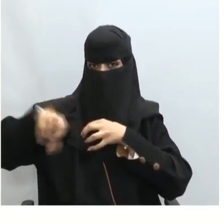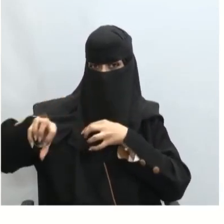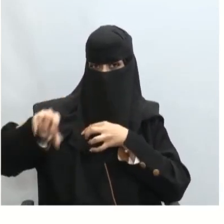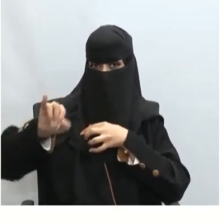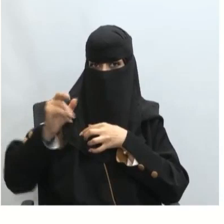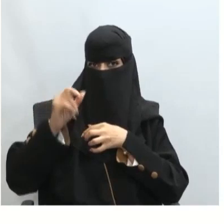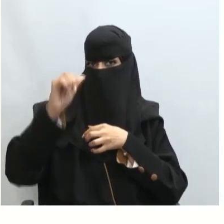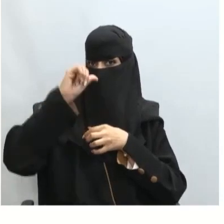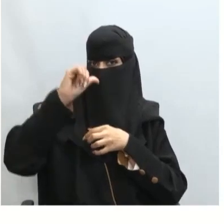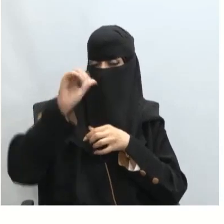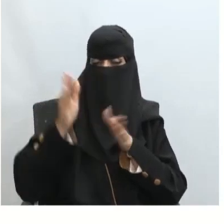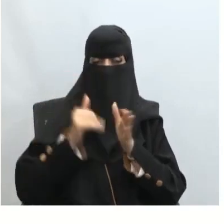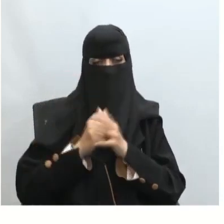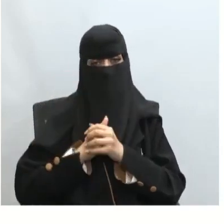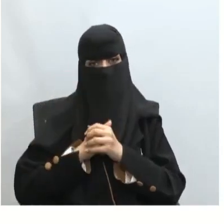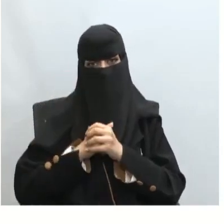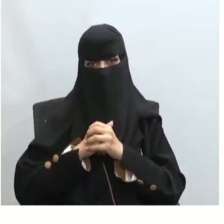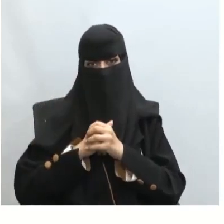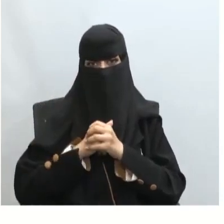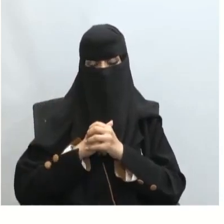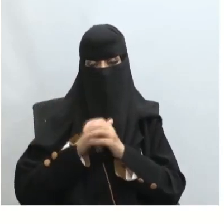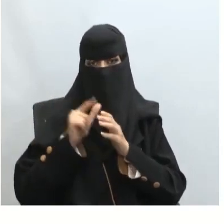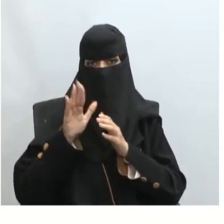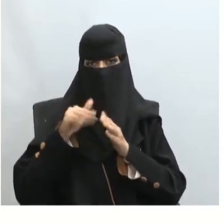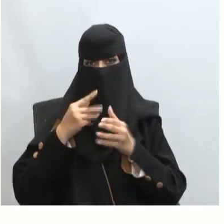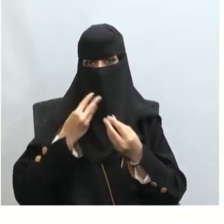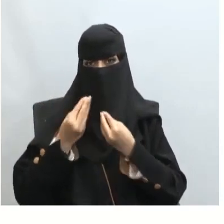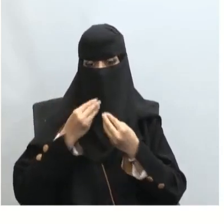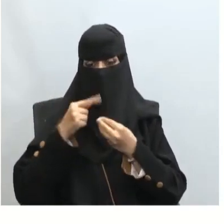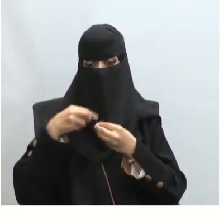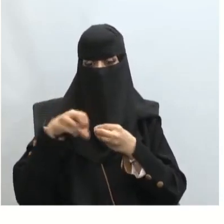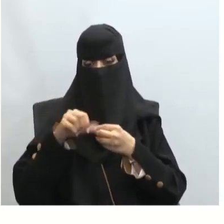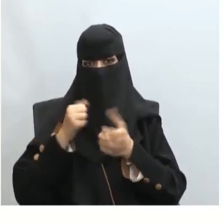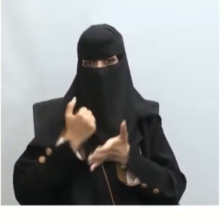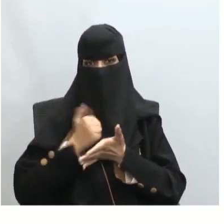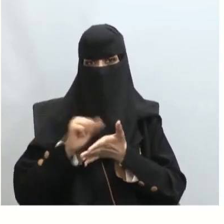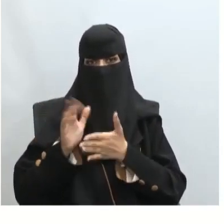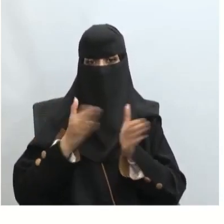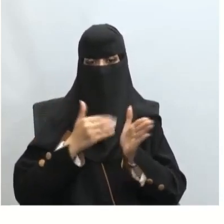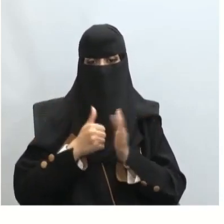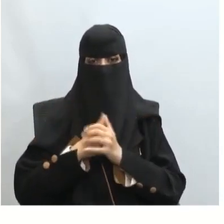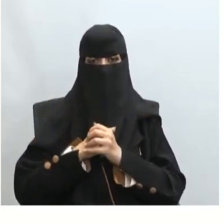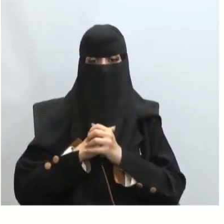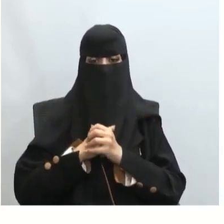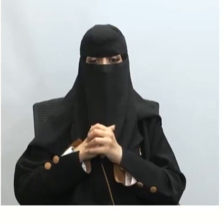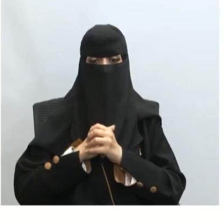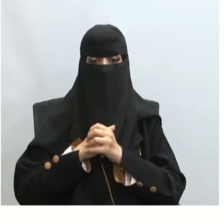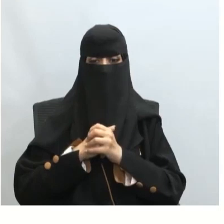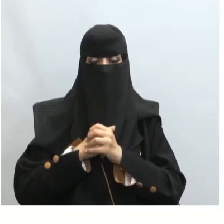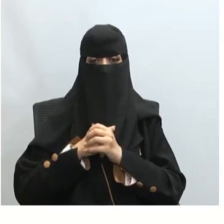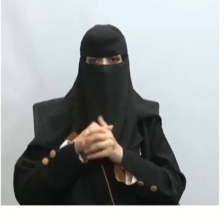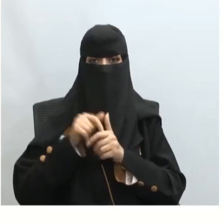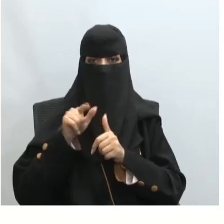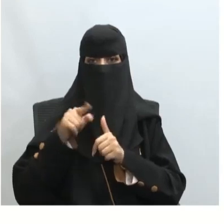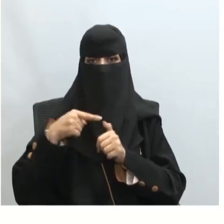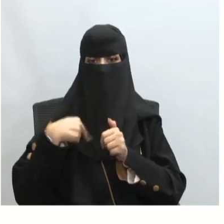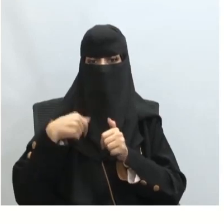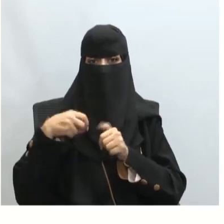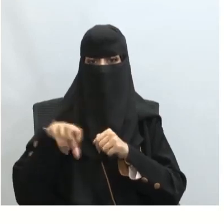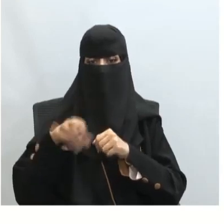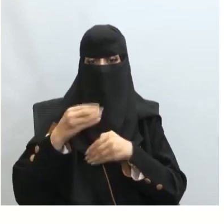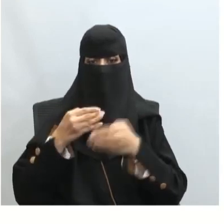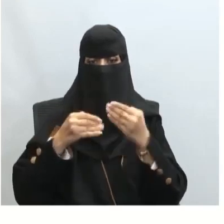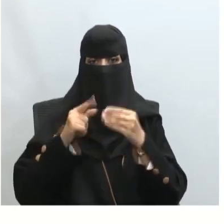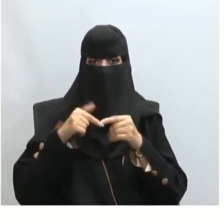ما تم حذف جزيء ما اذا التفاعل نوعه حذف الان سم نوع